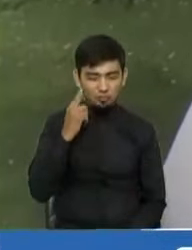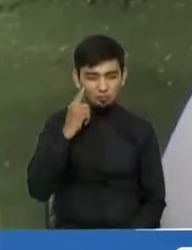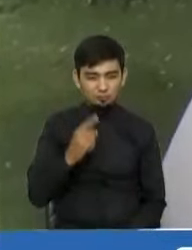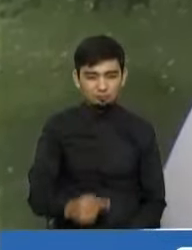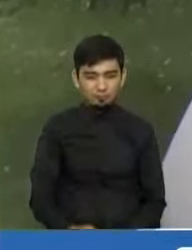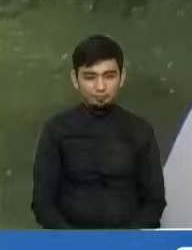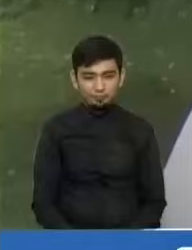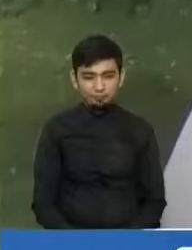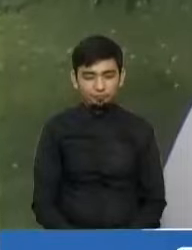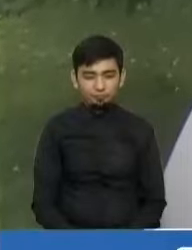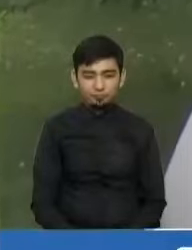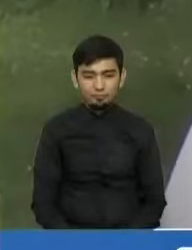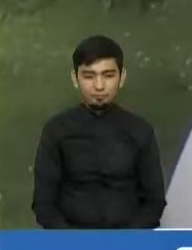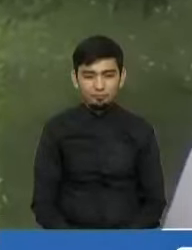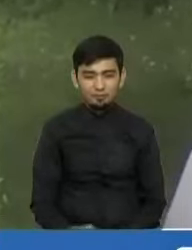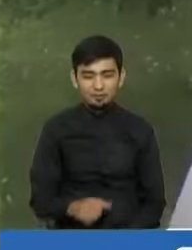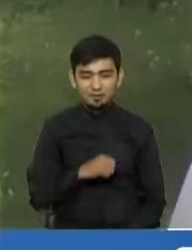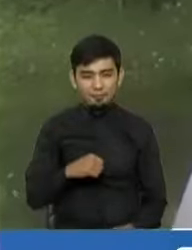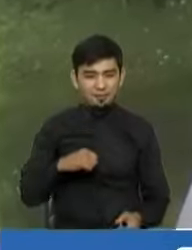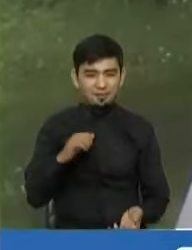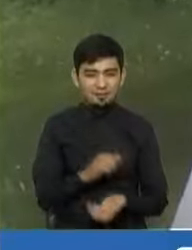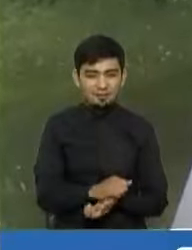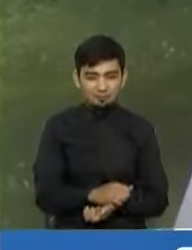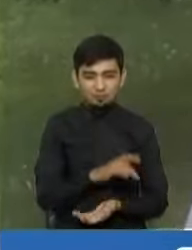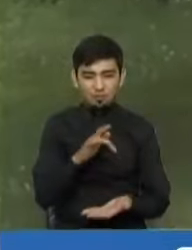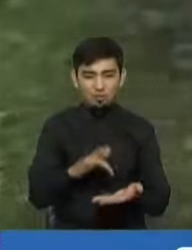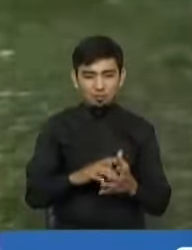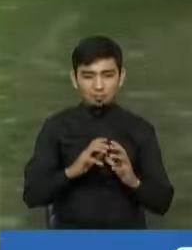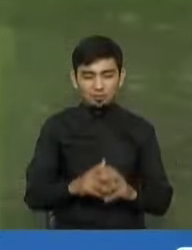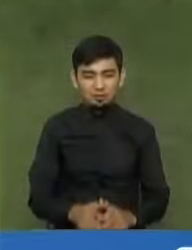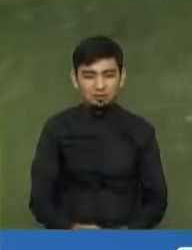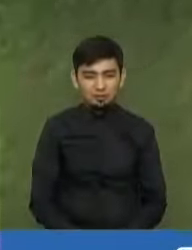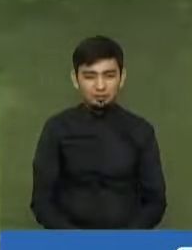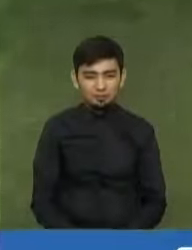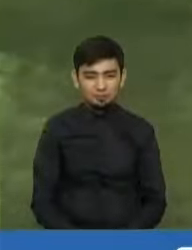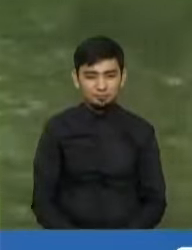по значит как самый грязный один из самых грязных городов в мире